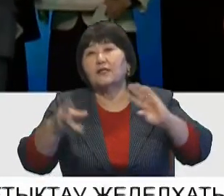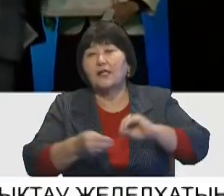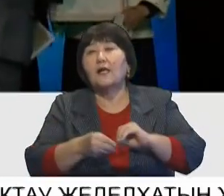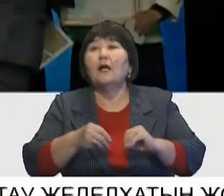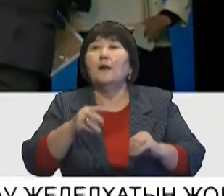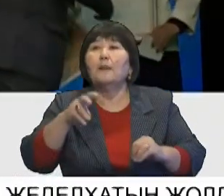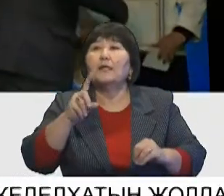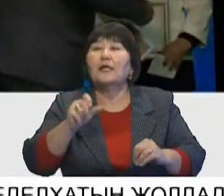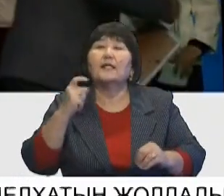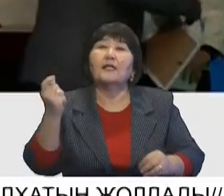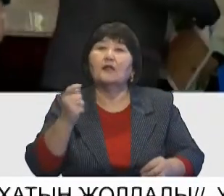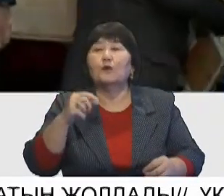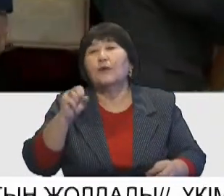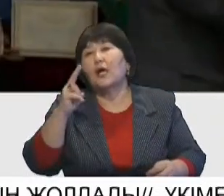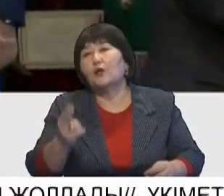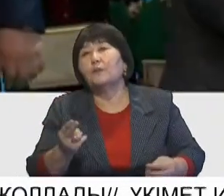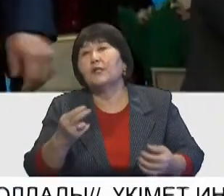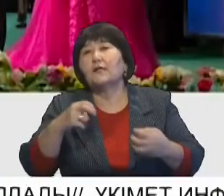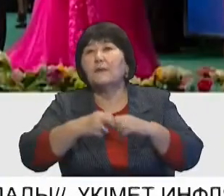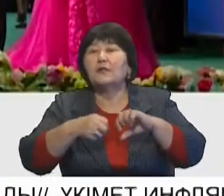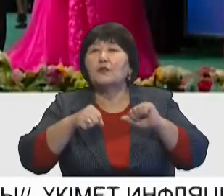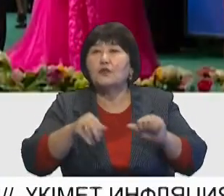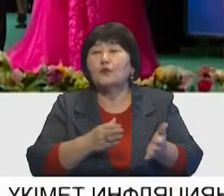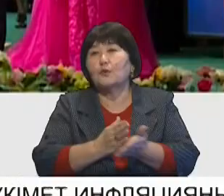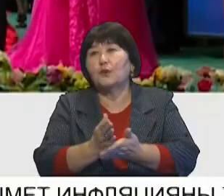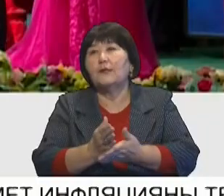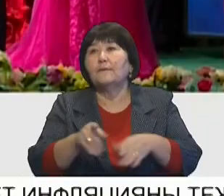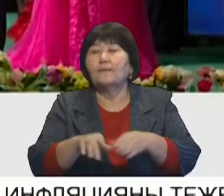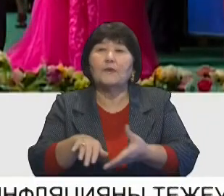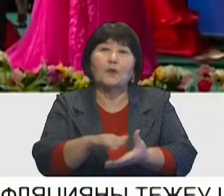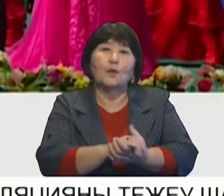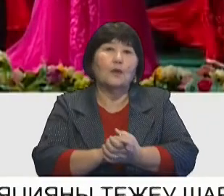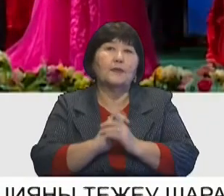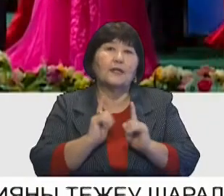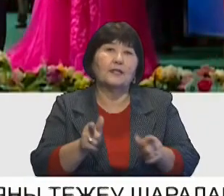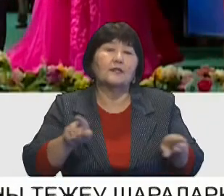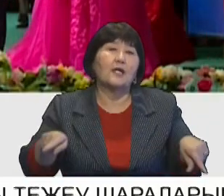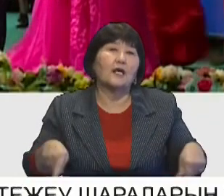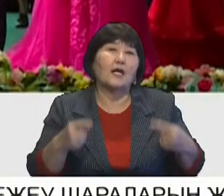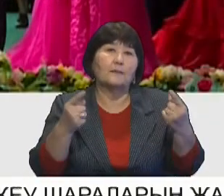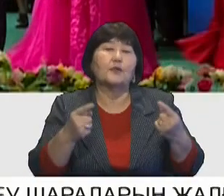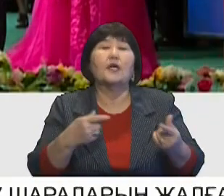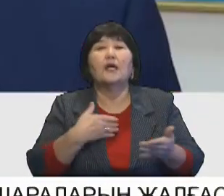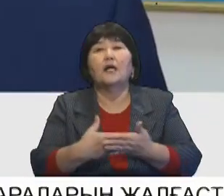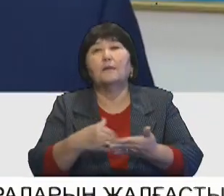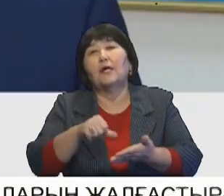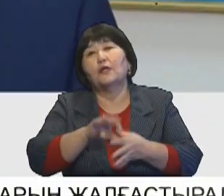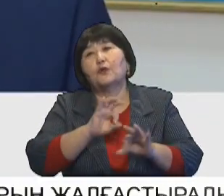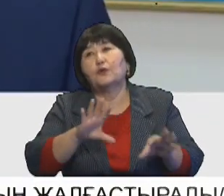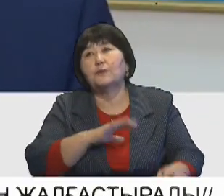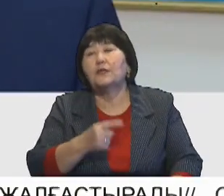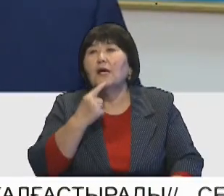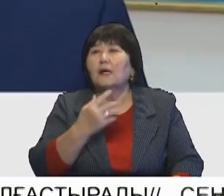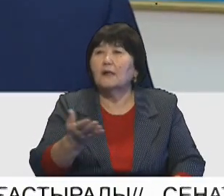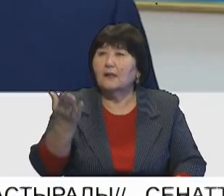Мәслихаттың экономикалық, әлеуметтік мәселелерді шешудегі рөлі, саяси және қоғамдық келісімді қалыптастырудағы ықпалы сөз болды. Қиын